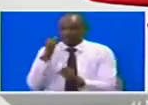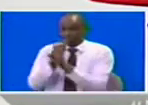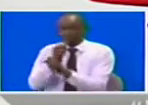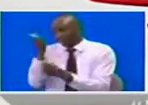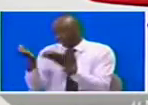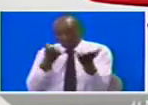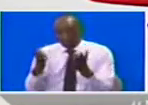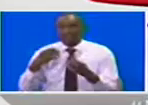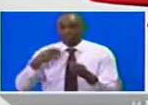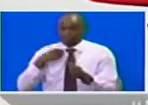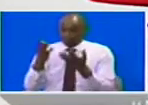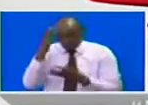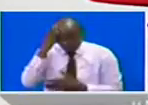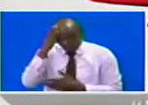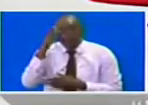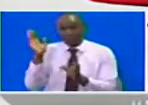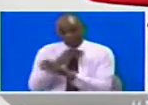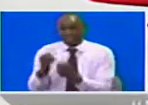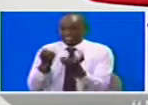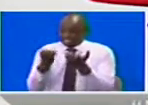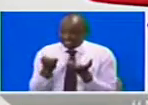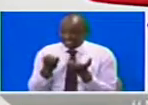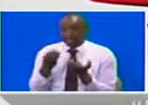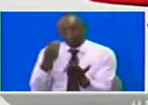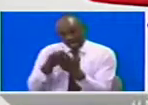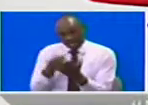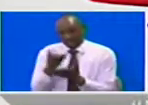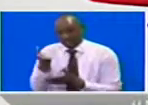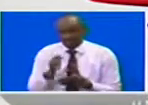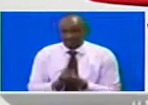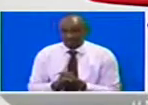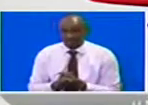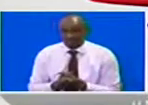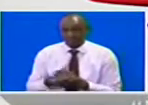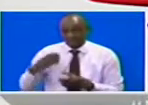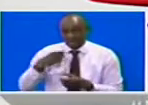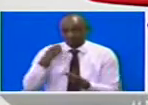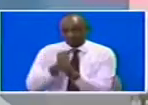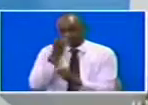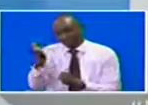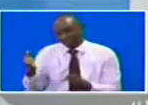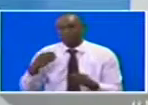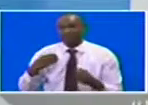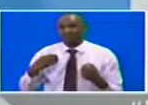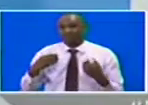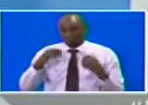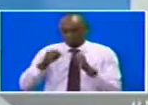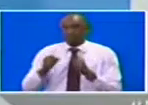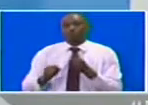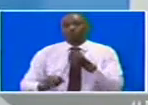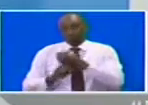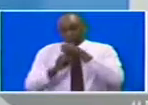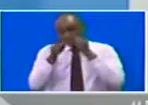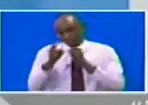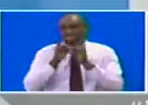hivi kujishikilia kwa sababu najua muziki unahitaji pesa. Sasa vibarua hivi unaishikilia kupata hicho kipato